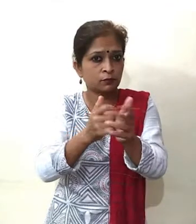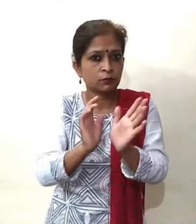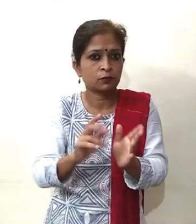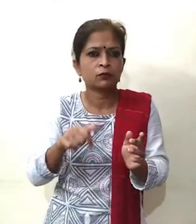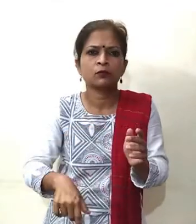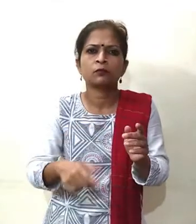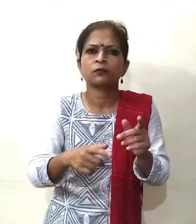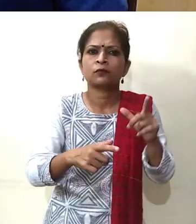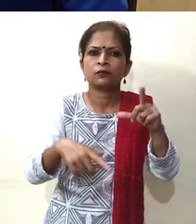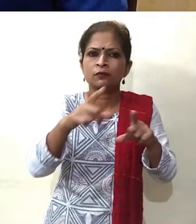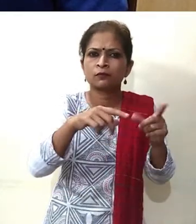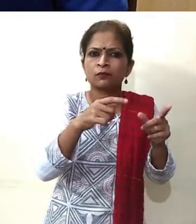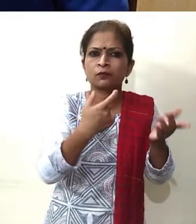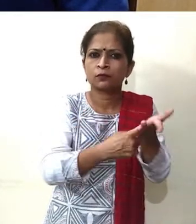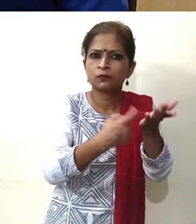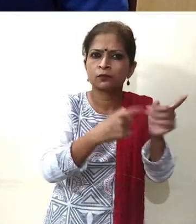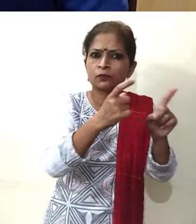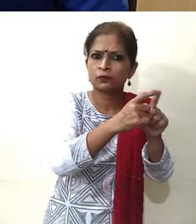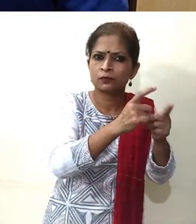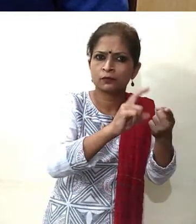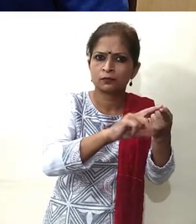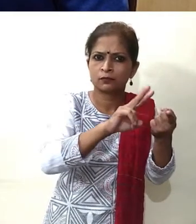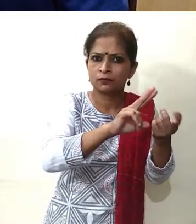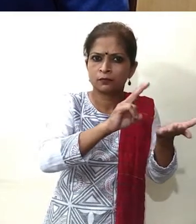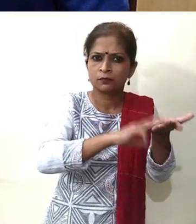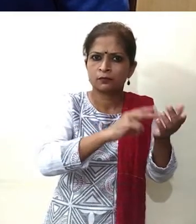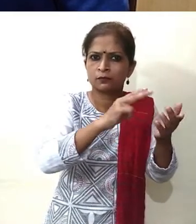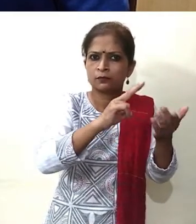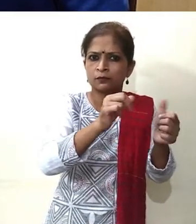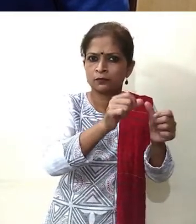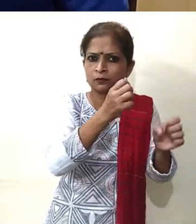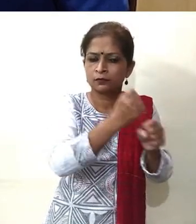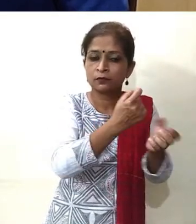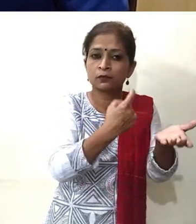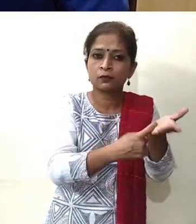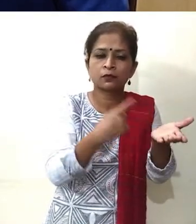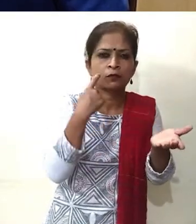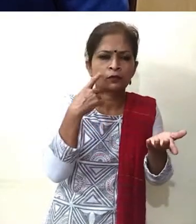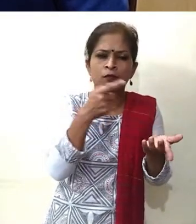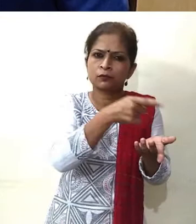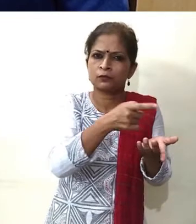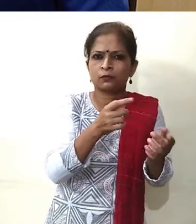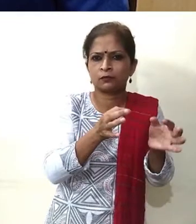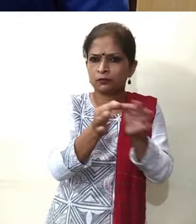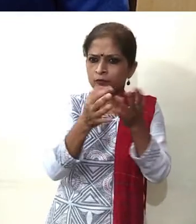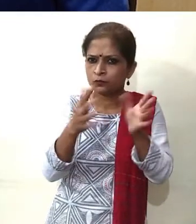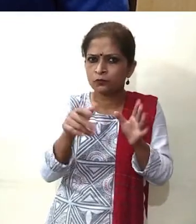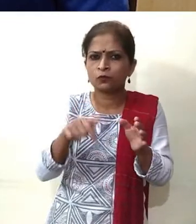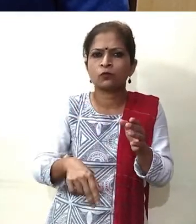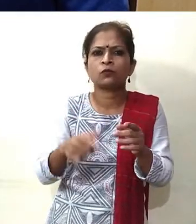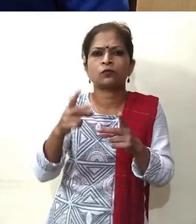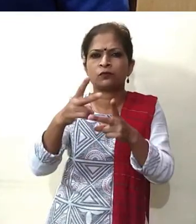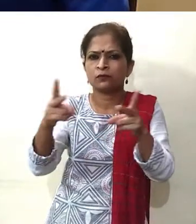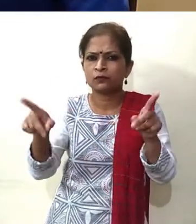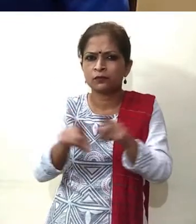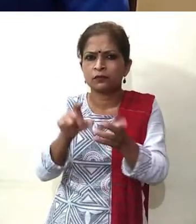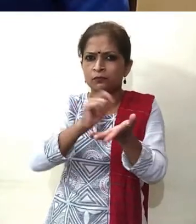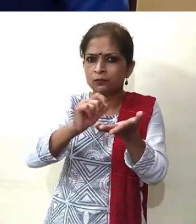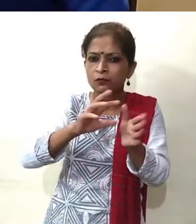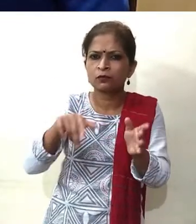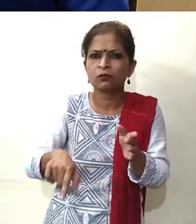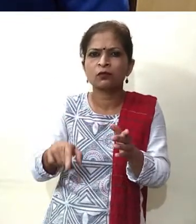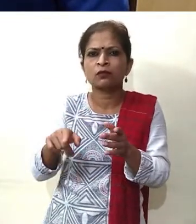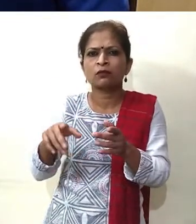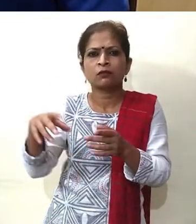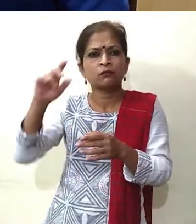देवनागरी लिपि और उसके साथ जो भी भाषाएं, उपभाषा हैं, सभी उसी सजावट के साथ आपने बताया कि लिखी जाती हैं, कही जाती हैं। तो